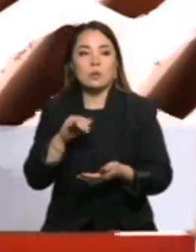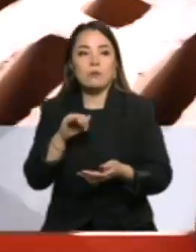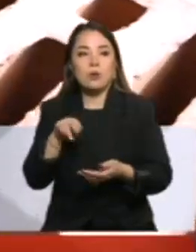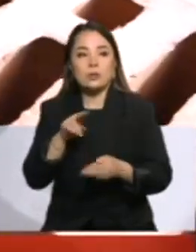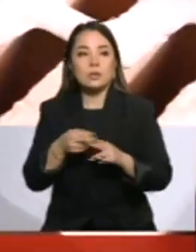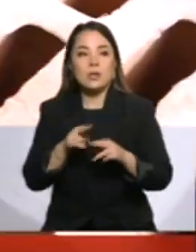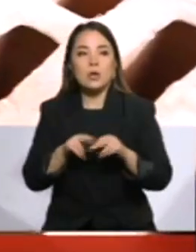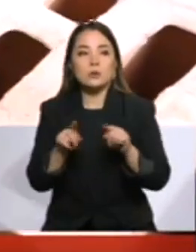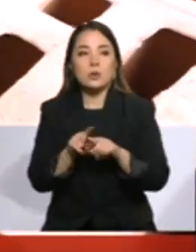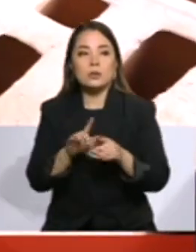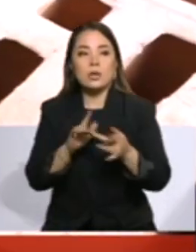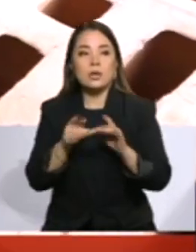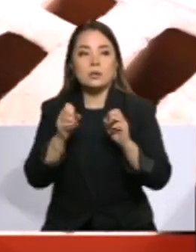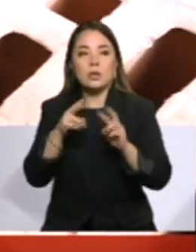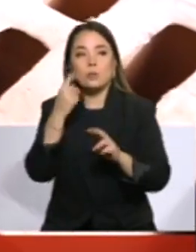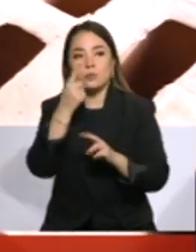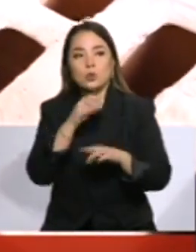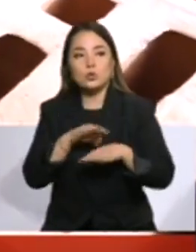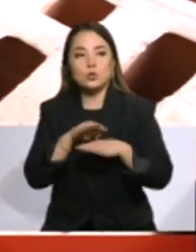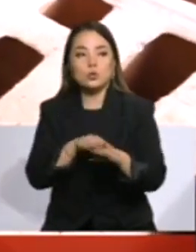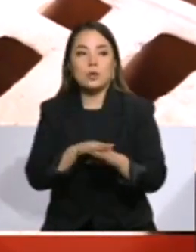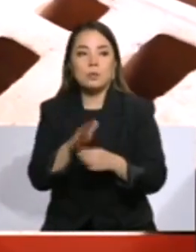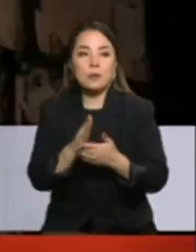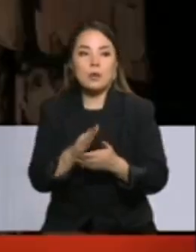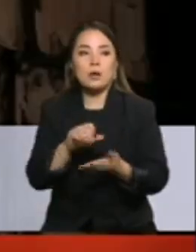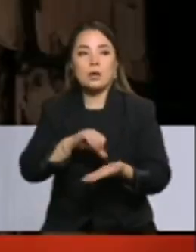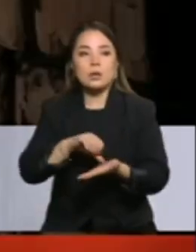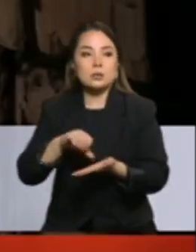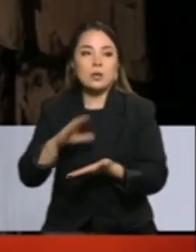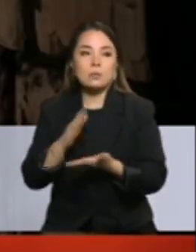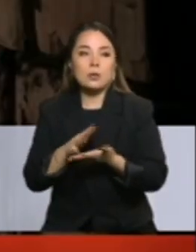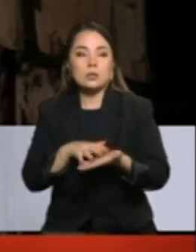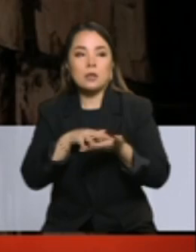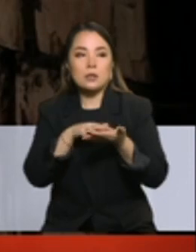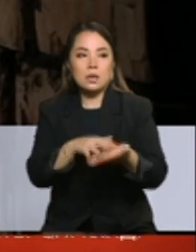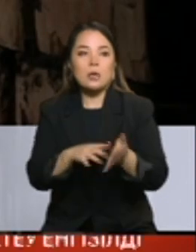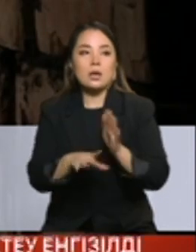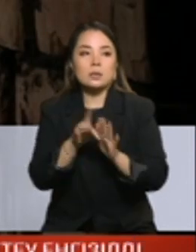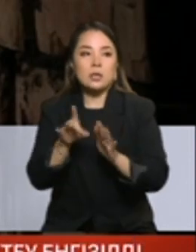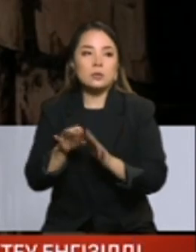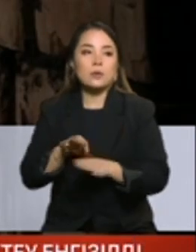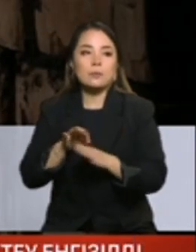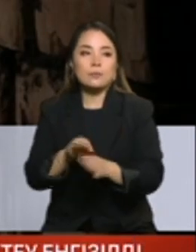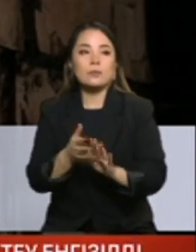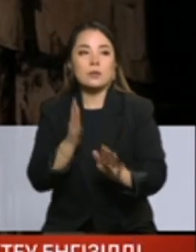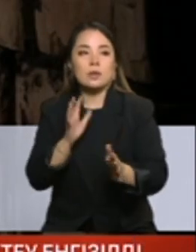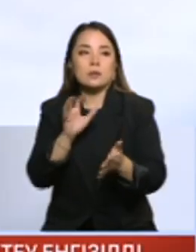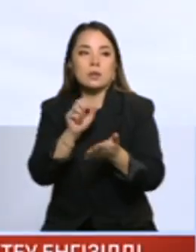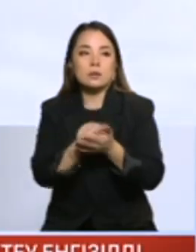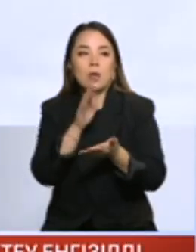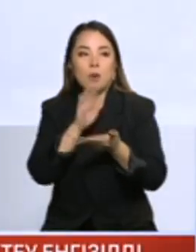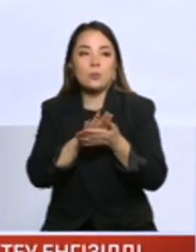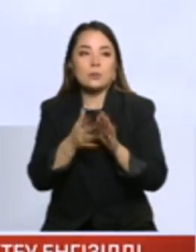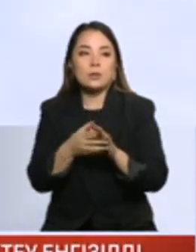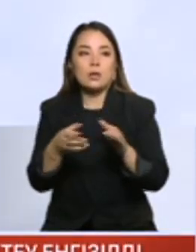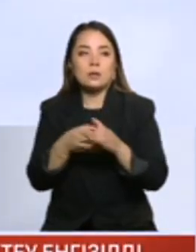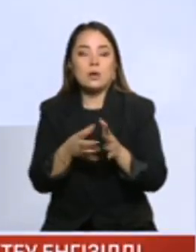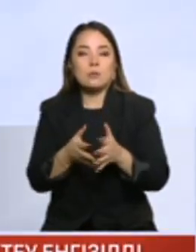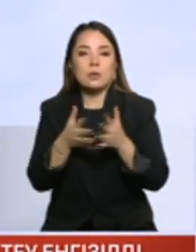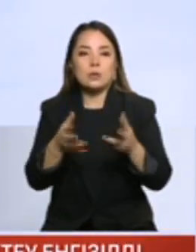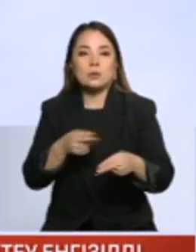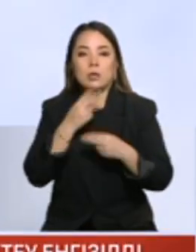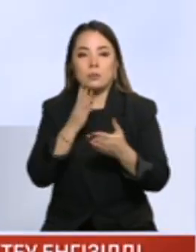қатысу.жылфонд.кз портал арқылы электронды түрде жүргізіледі. Қатысуға өтінім бергендерді іріктеу кезінде кезекте тұрған мерзіміне басымдық